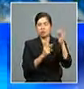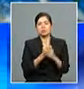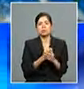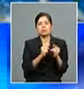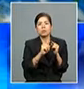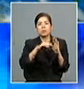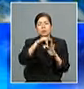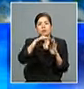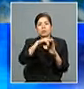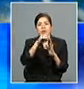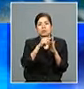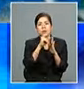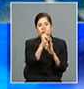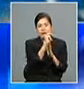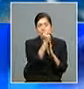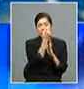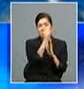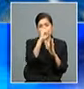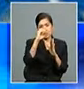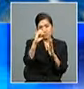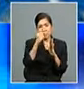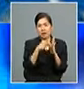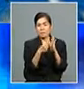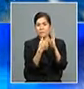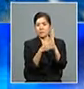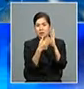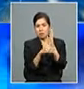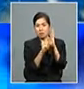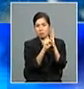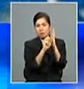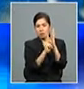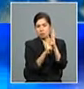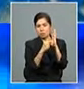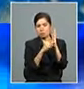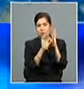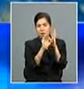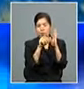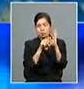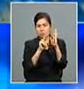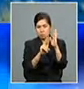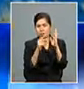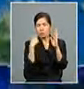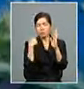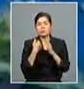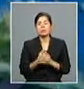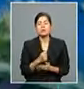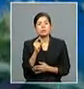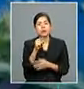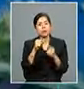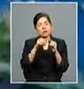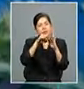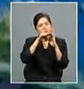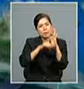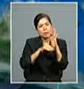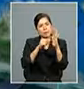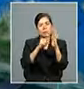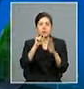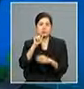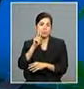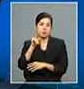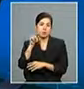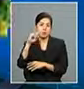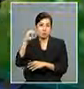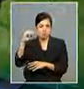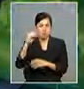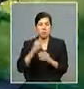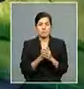10องศาอีสานที่เลยและสกลนคร 9.2 องศาส่วนที่ปะทิวชุมพรนะครับประมาณต่ำกว่า22องศาครับความหนาวเย็นได้เริ่ม